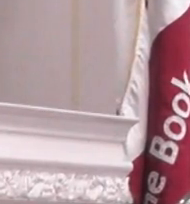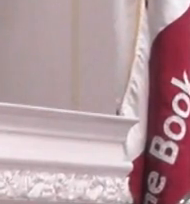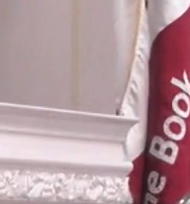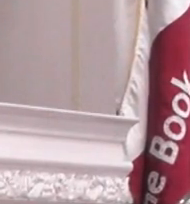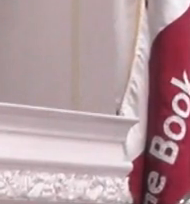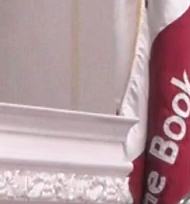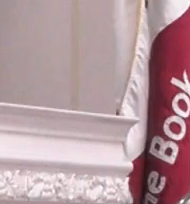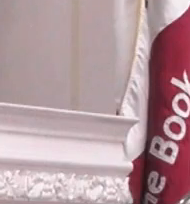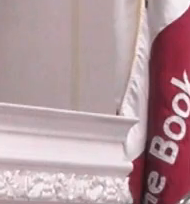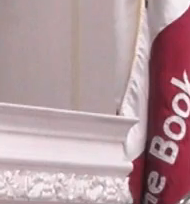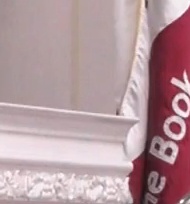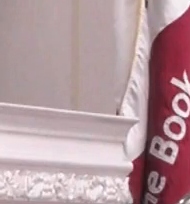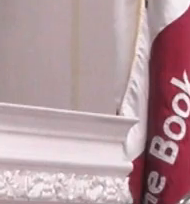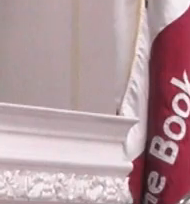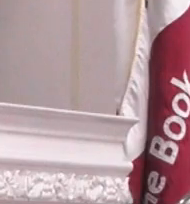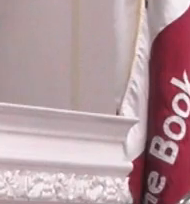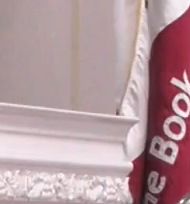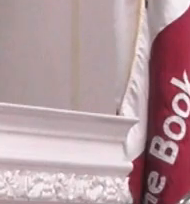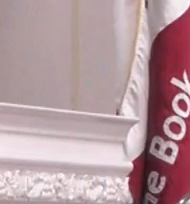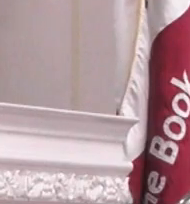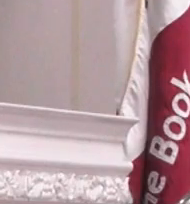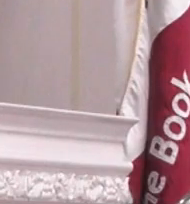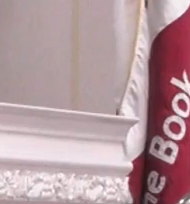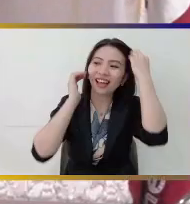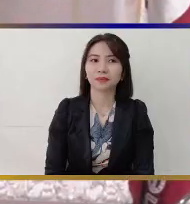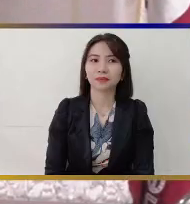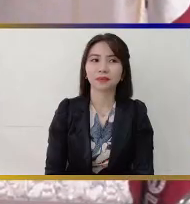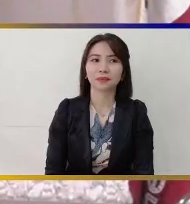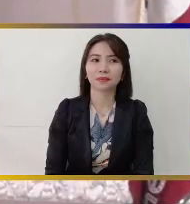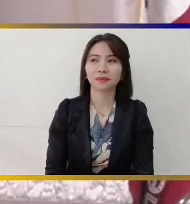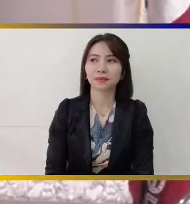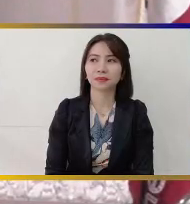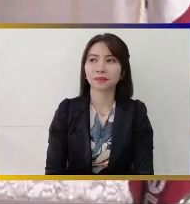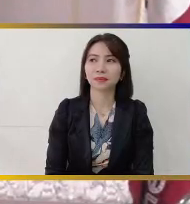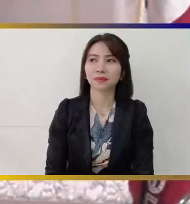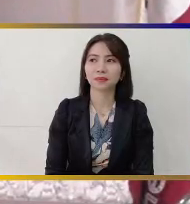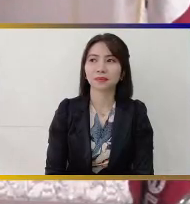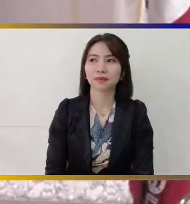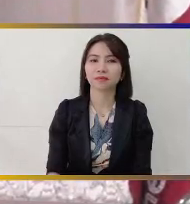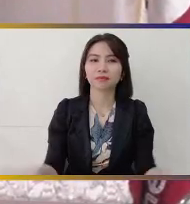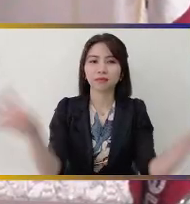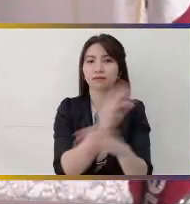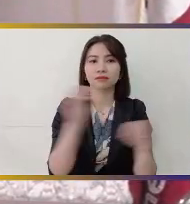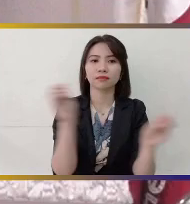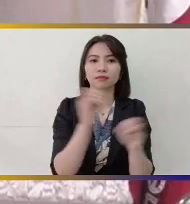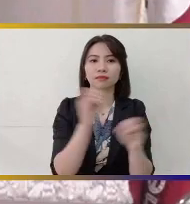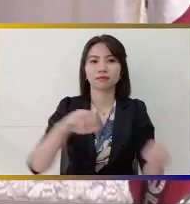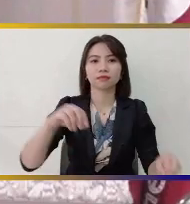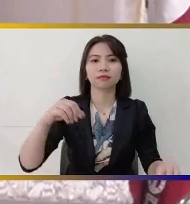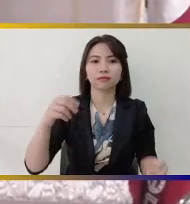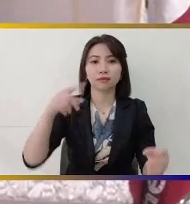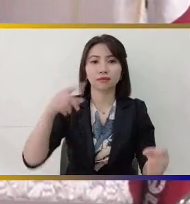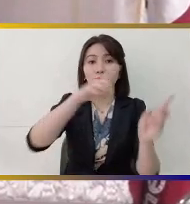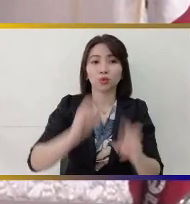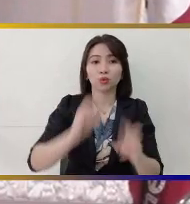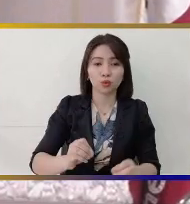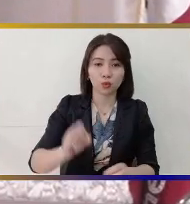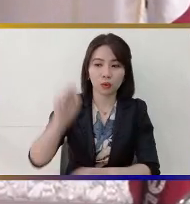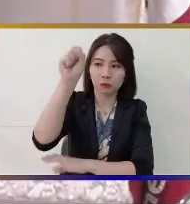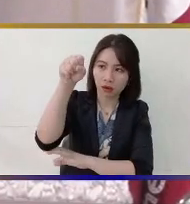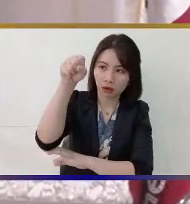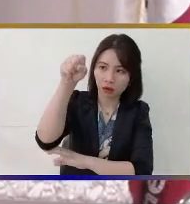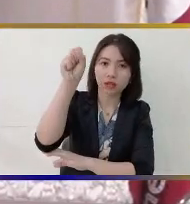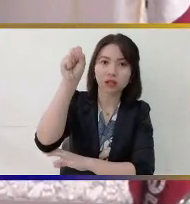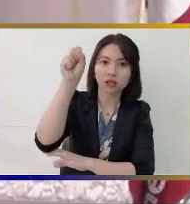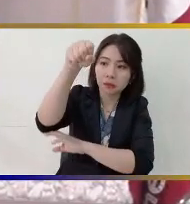Wala namang nag-bow. Sige, sasabihin natin, bow. Wala namang ganun. Alright, bowed. Yan, okay.